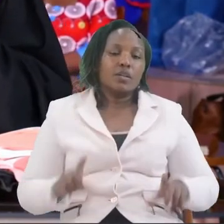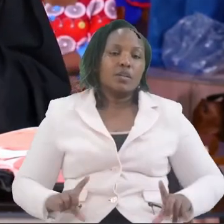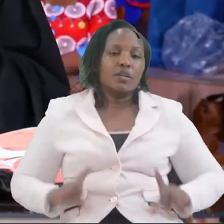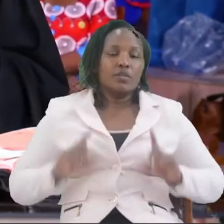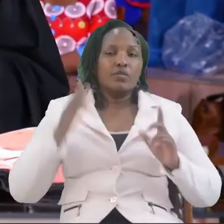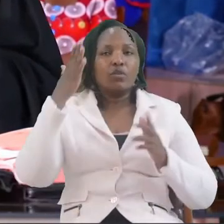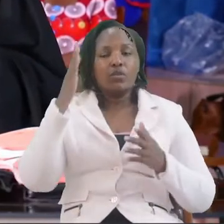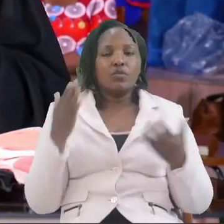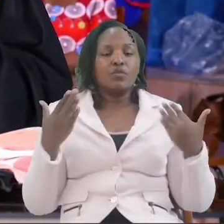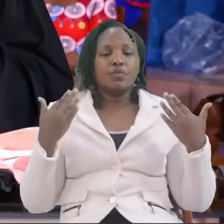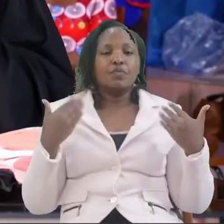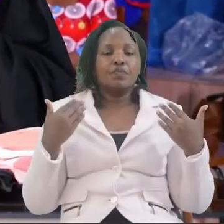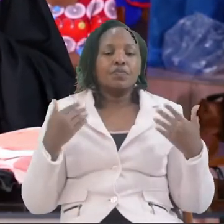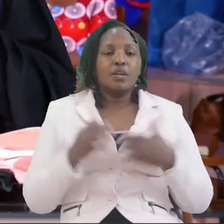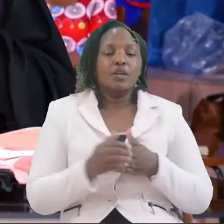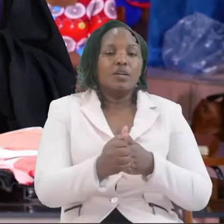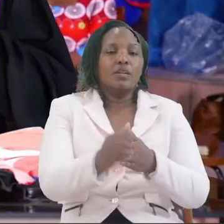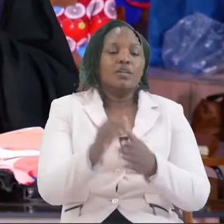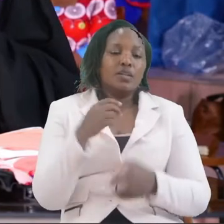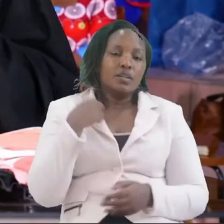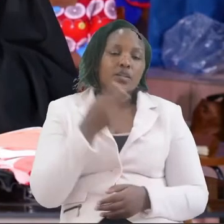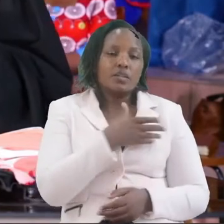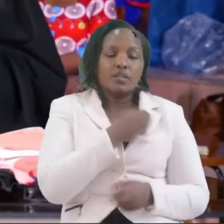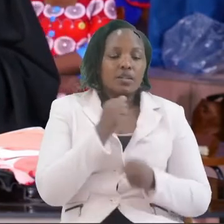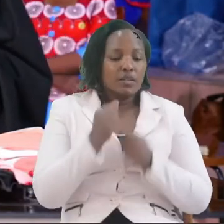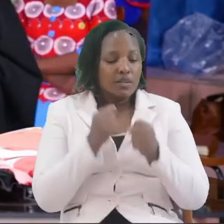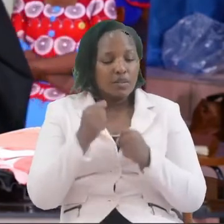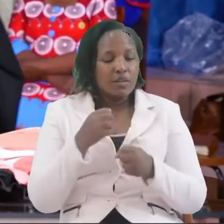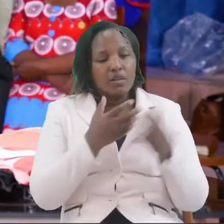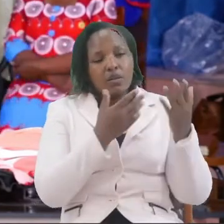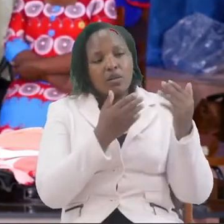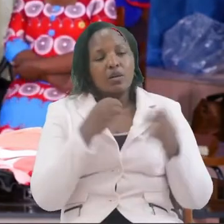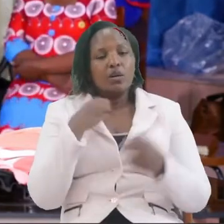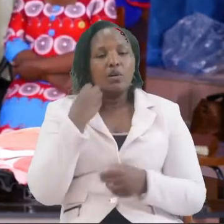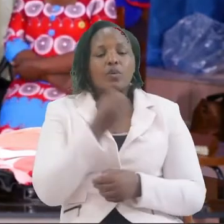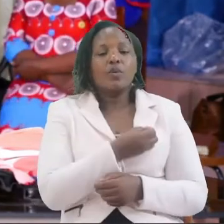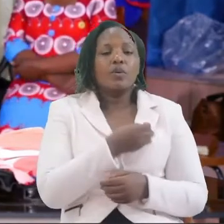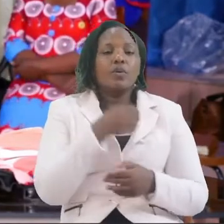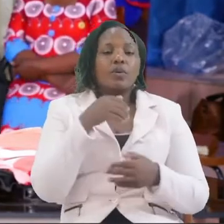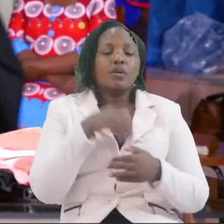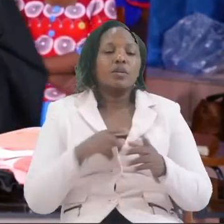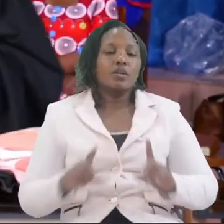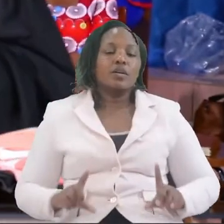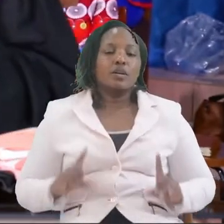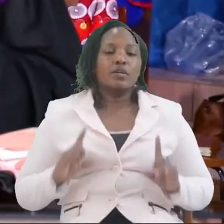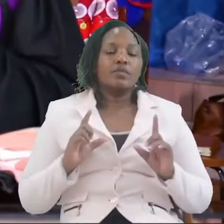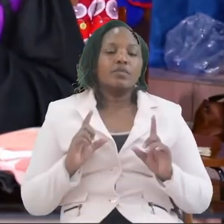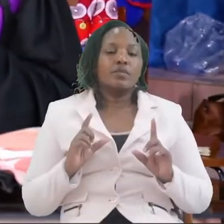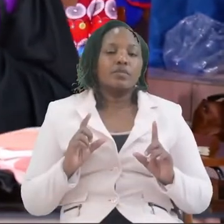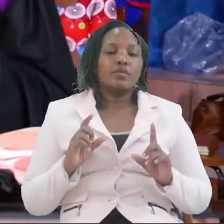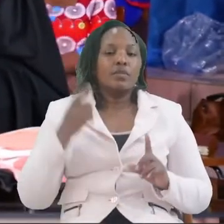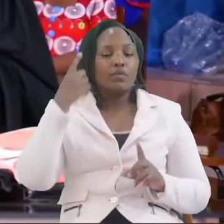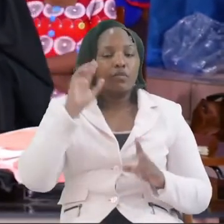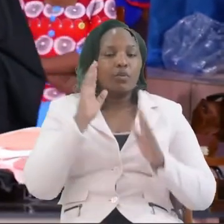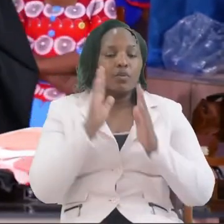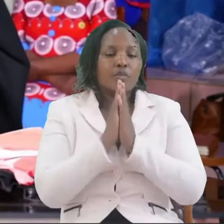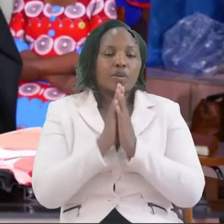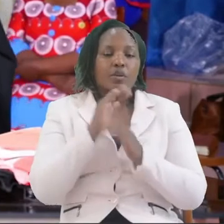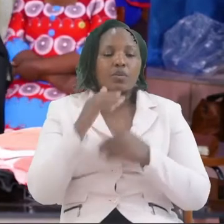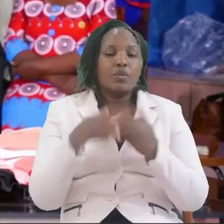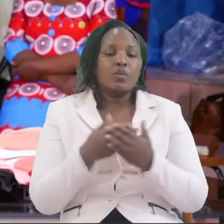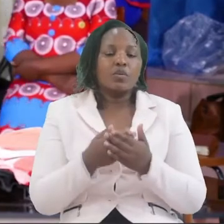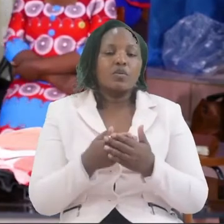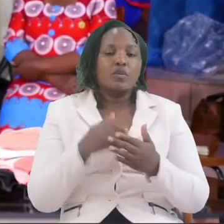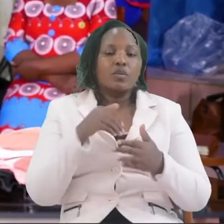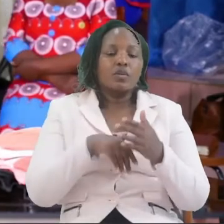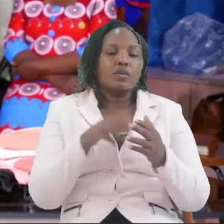wewe milele. Tuongoze na uwe kimbilio na tegemeo letu katika maisha yetu. Kwa sababu tuomba haya